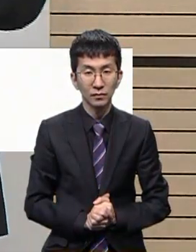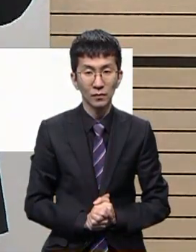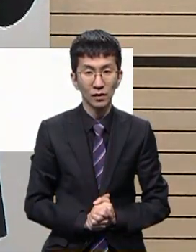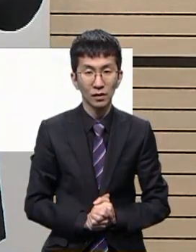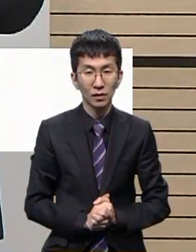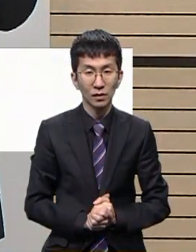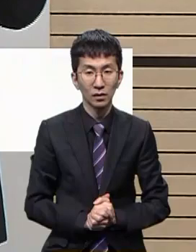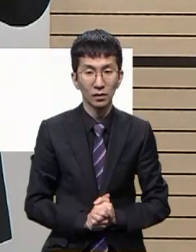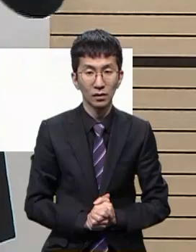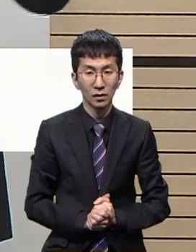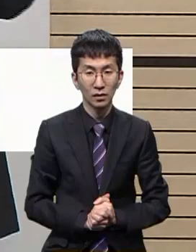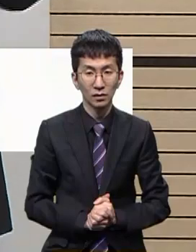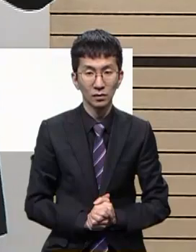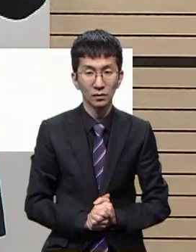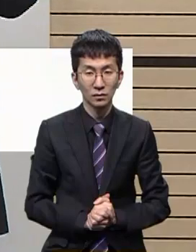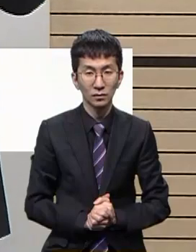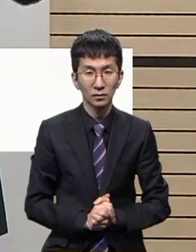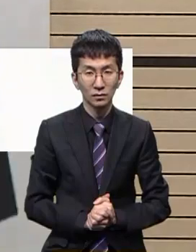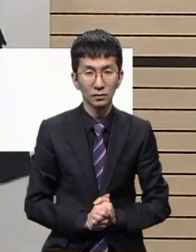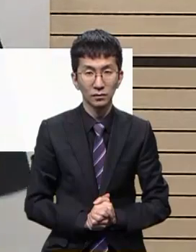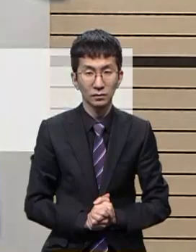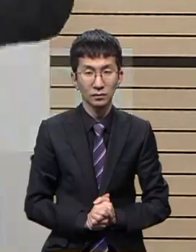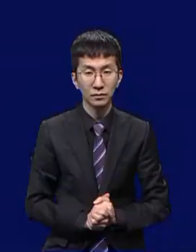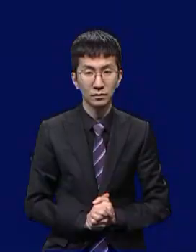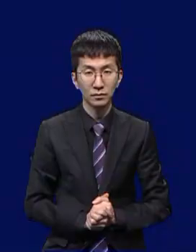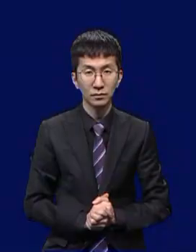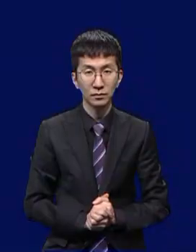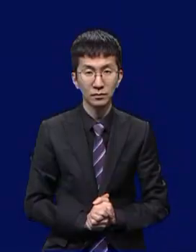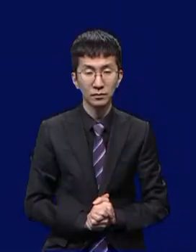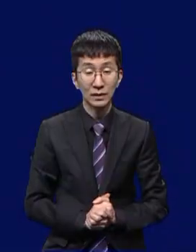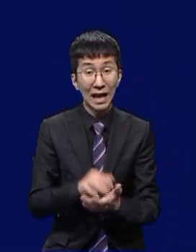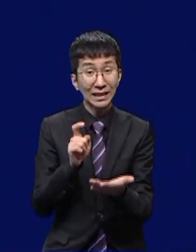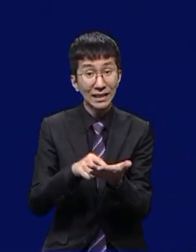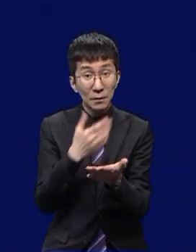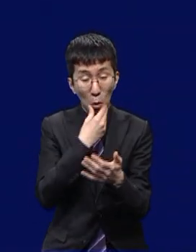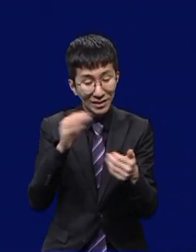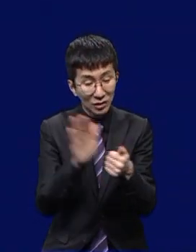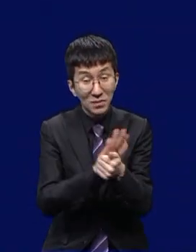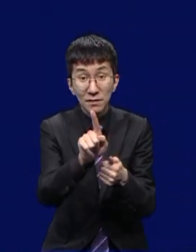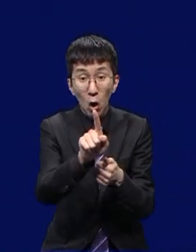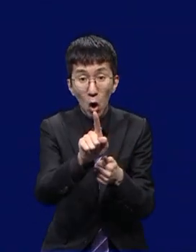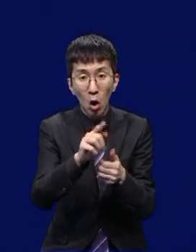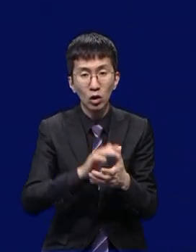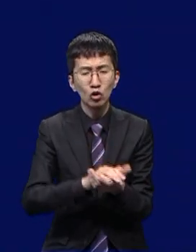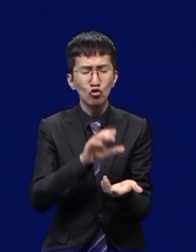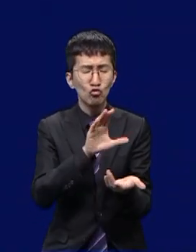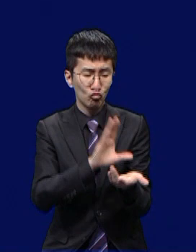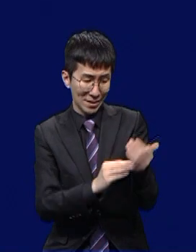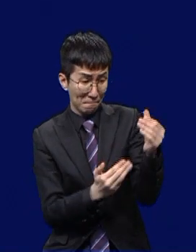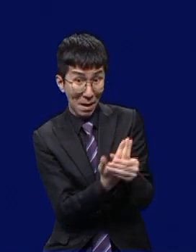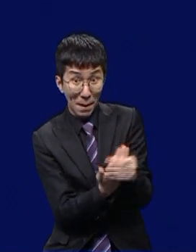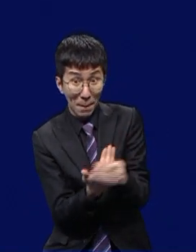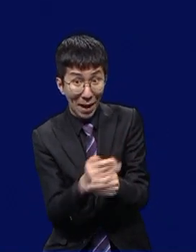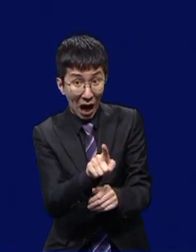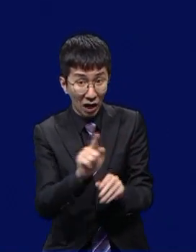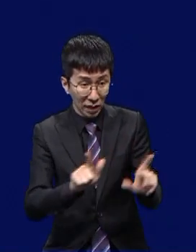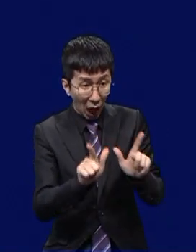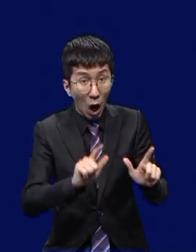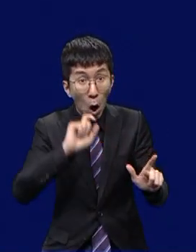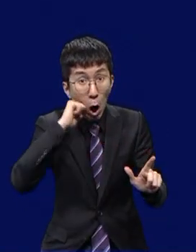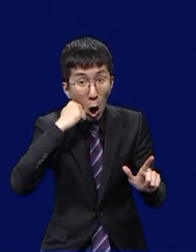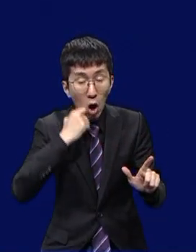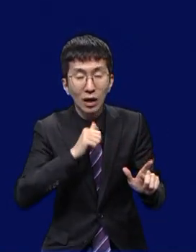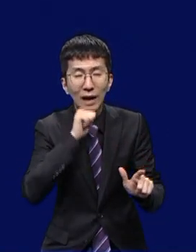발생하지 않도록 조치해 나갈 예정입니다. 긴급복지는 위기사유가 발생해 생계유지가 어려운